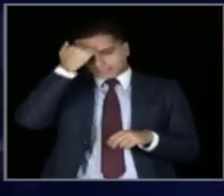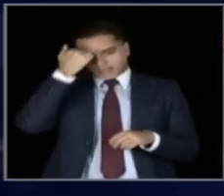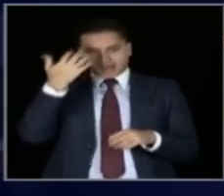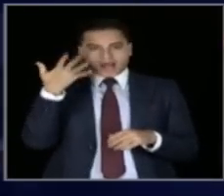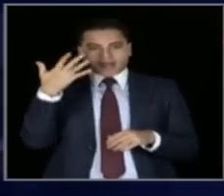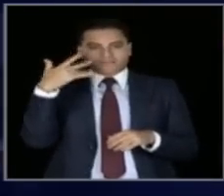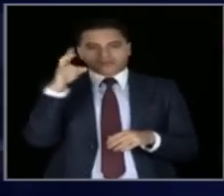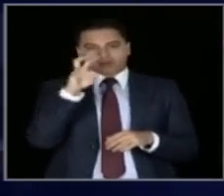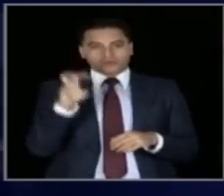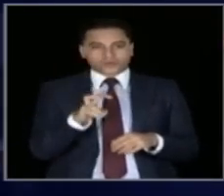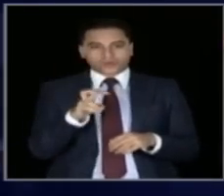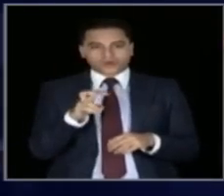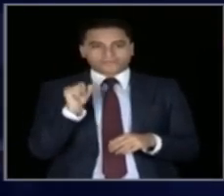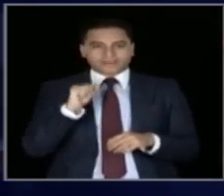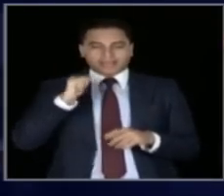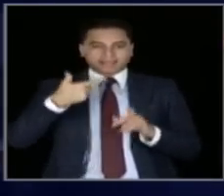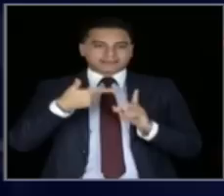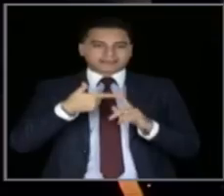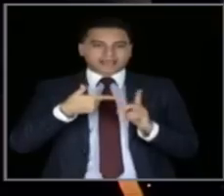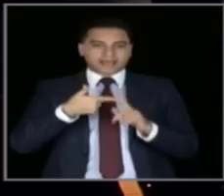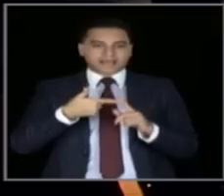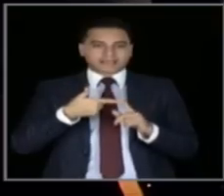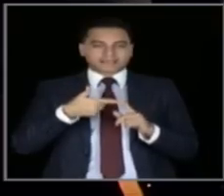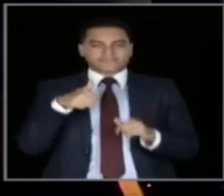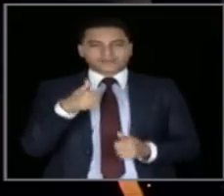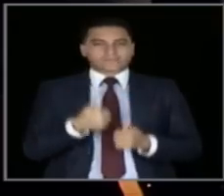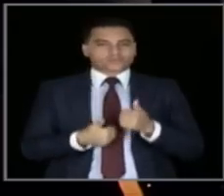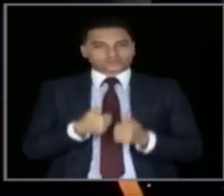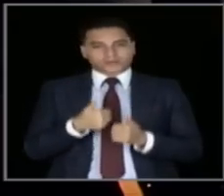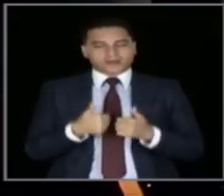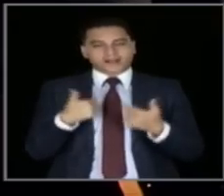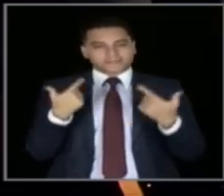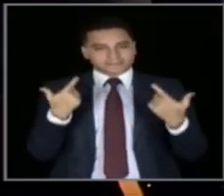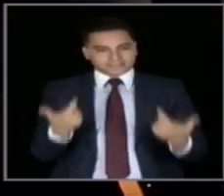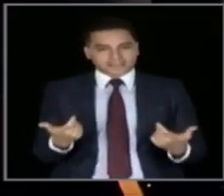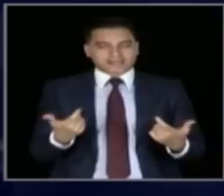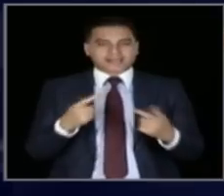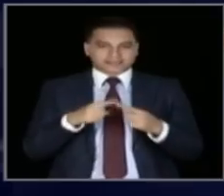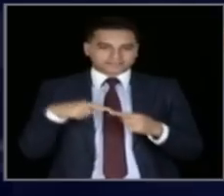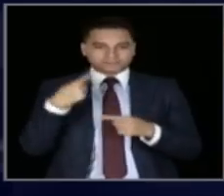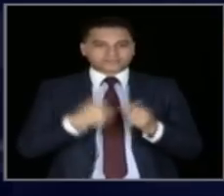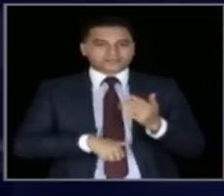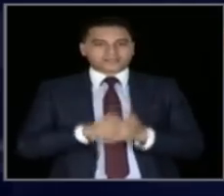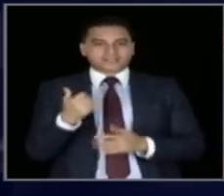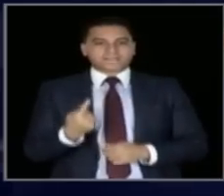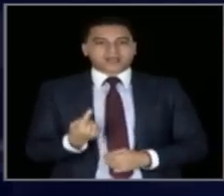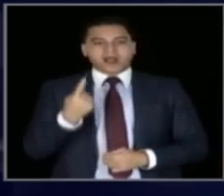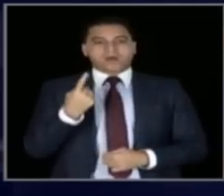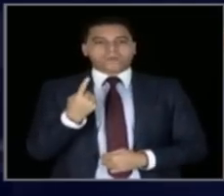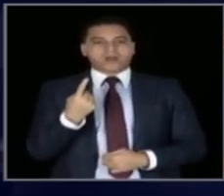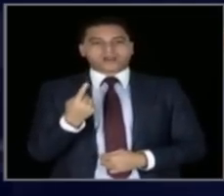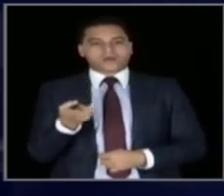1,200,000 يورو قيمة المركز الثاني في ويمبلدون. مستنيينها تكسب